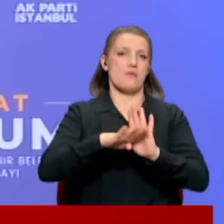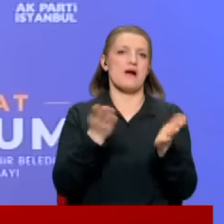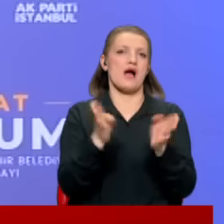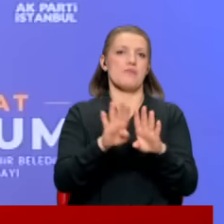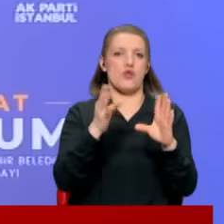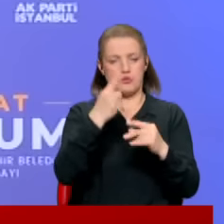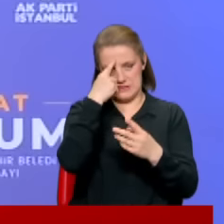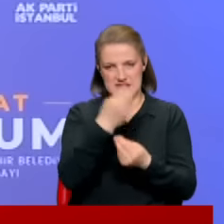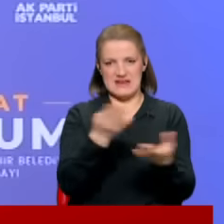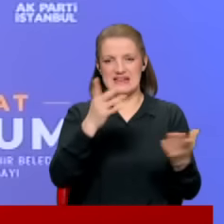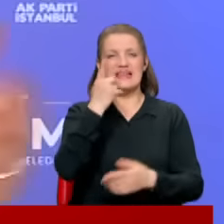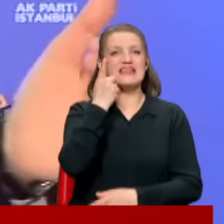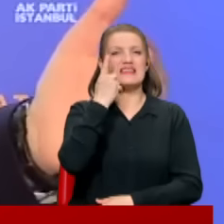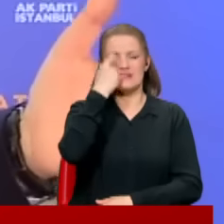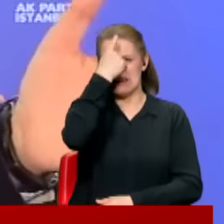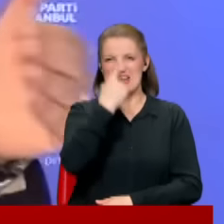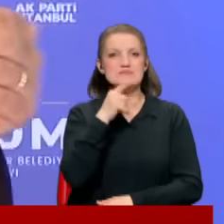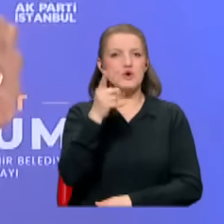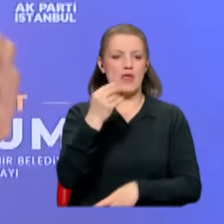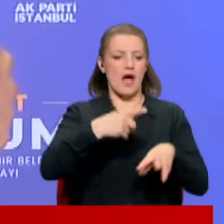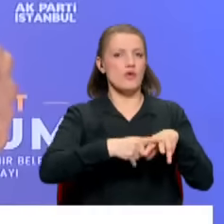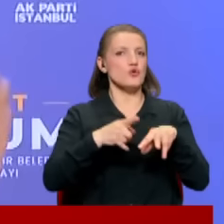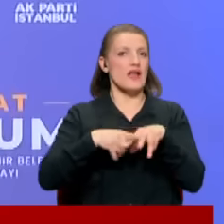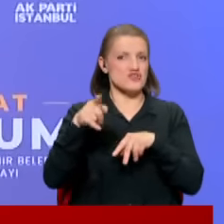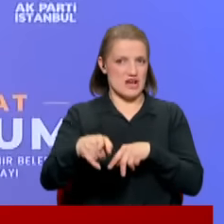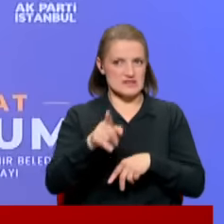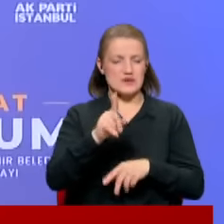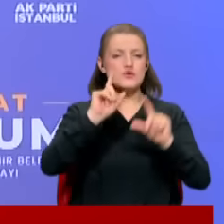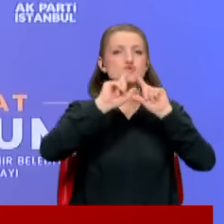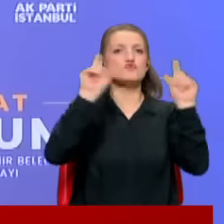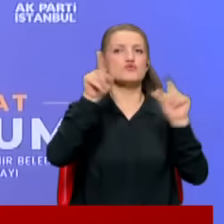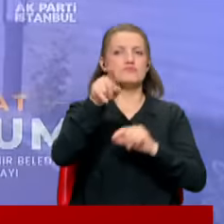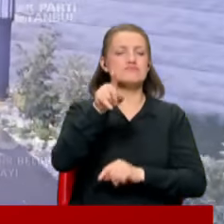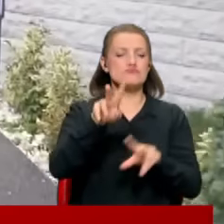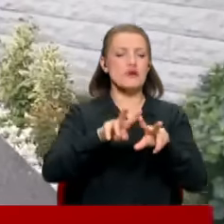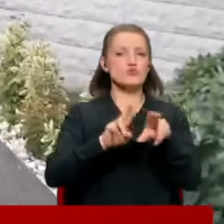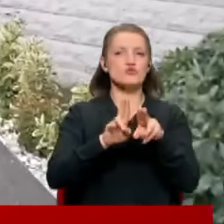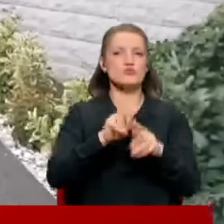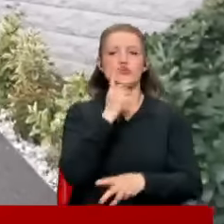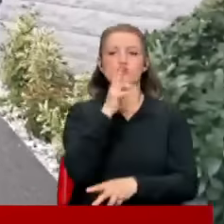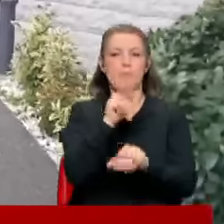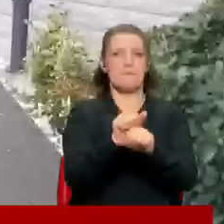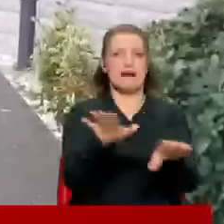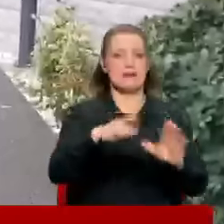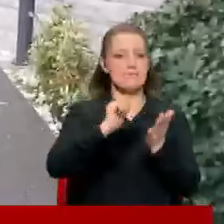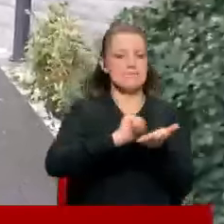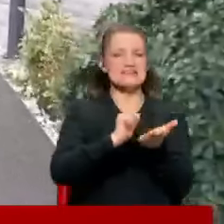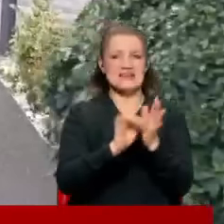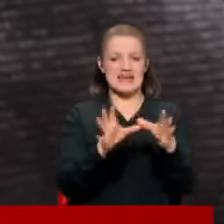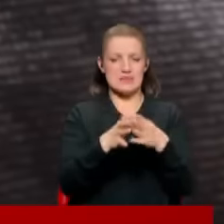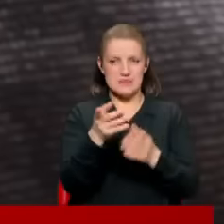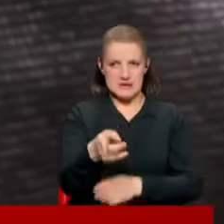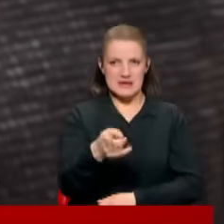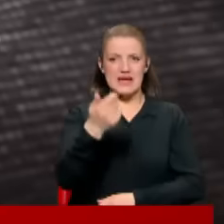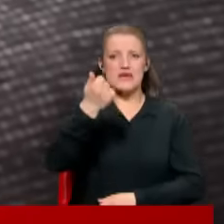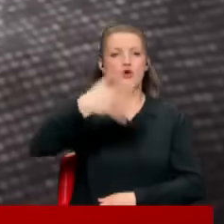bilgisi verildi. Devletin resmi ajansı Anadolu Ajansı ise sadece kurumun konuşmasını paylaştı. Kurumun basın ekibinin işçiler ve